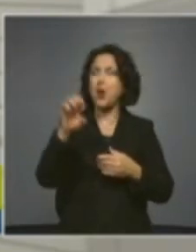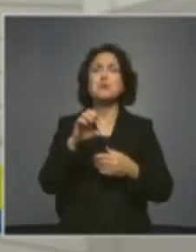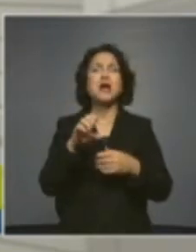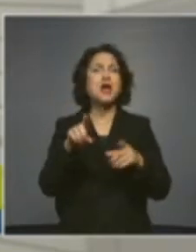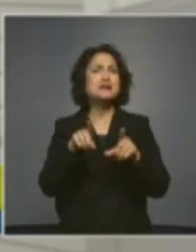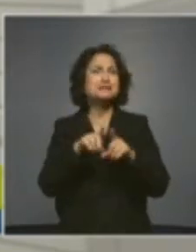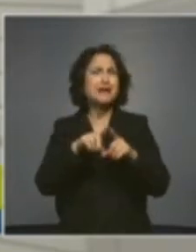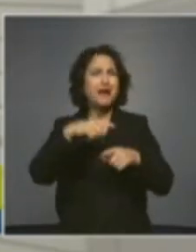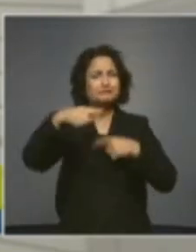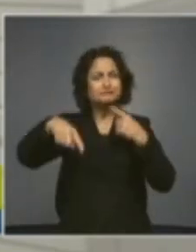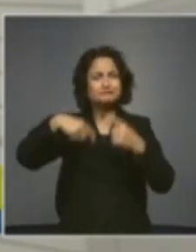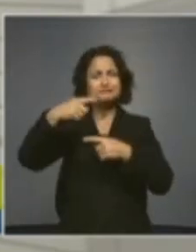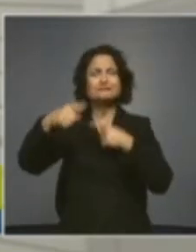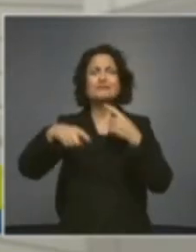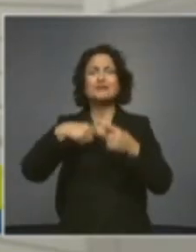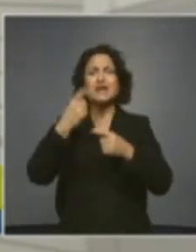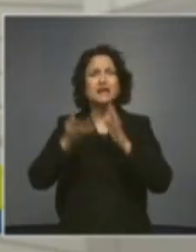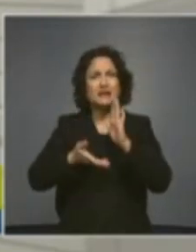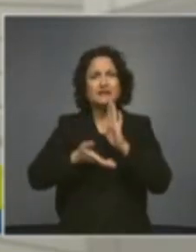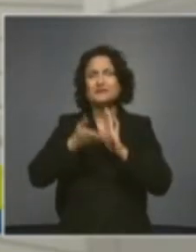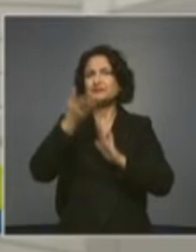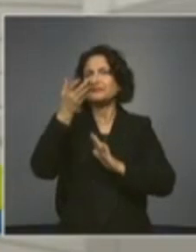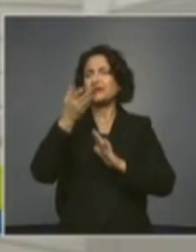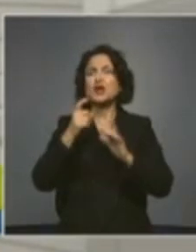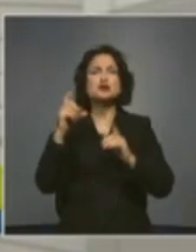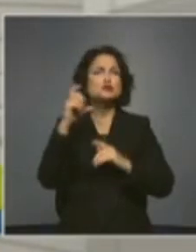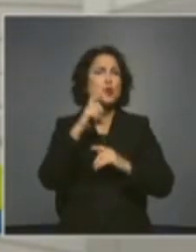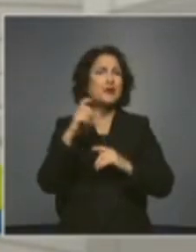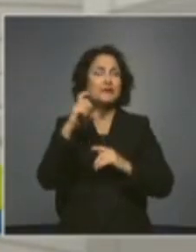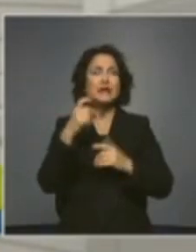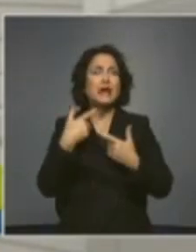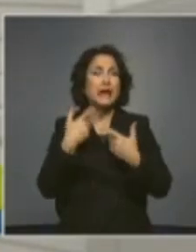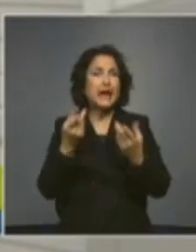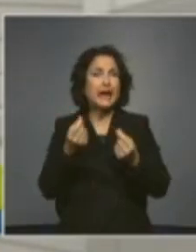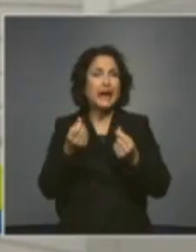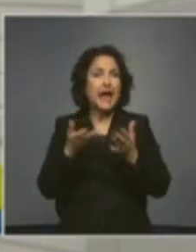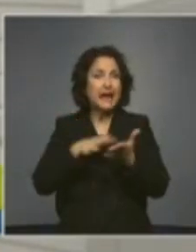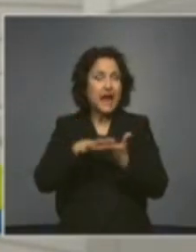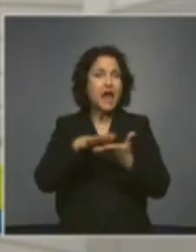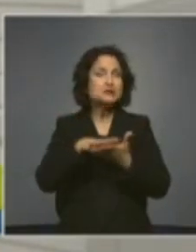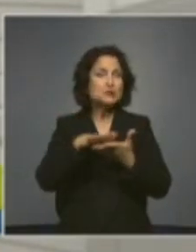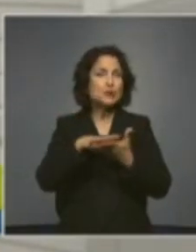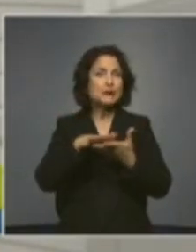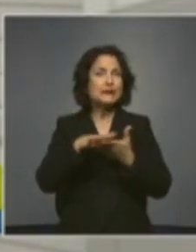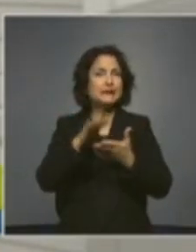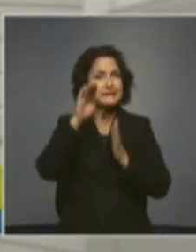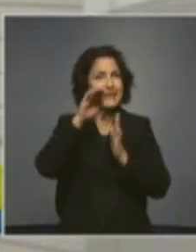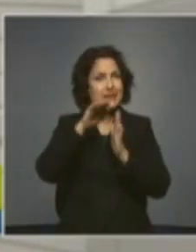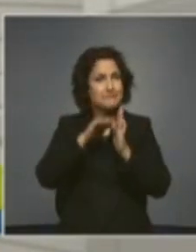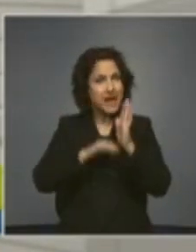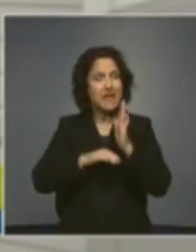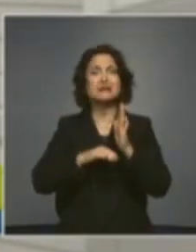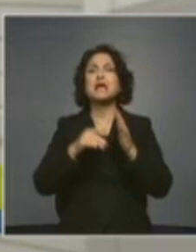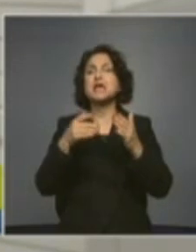за рециклирането, за това, че дигат суровините, как да се оптимизират разходите. Просто виждам, че това е една актуална тема, по която до сега